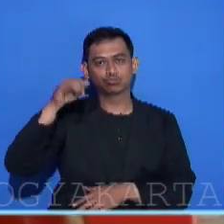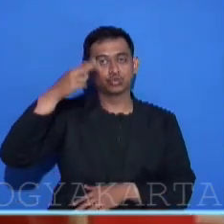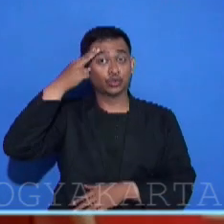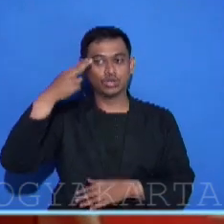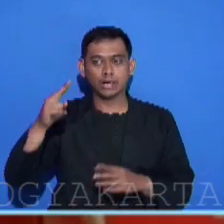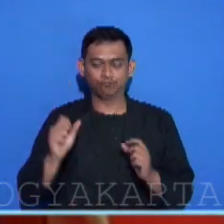kreativitas siswa